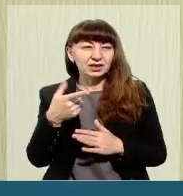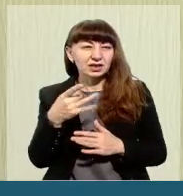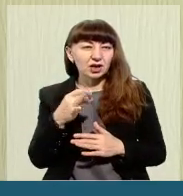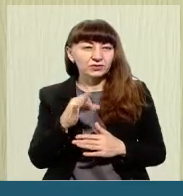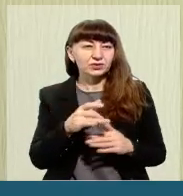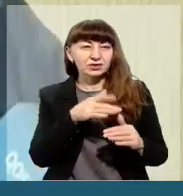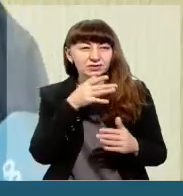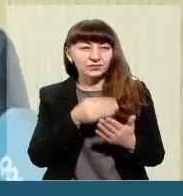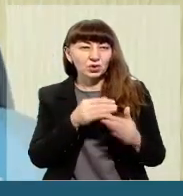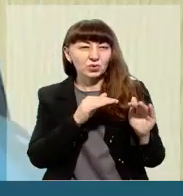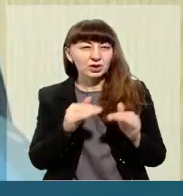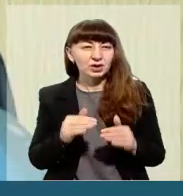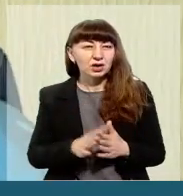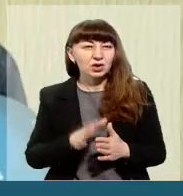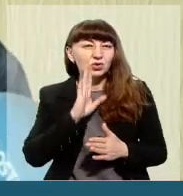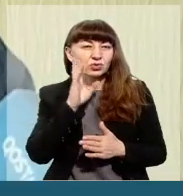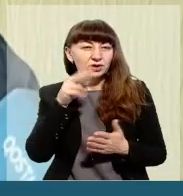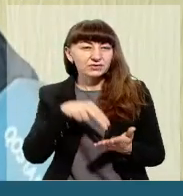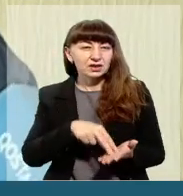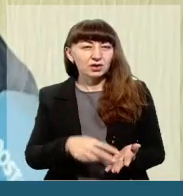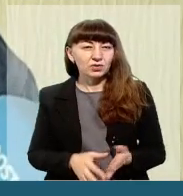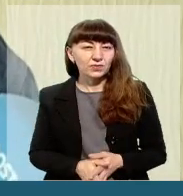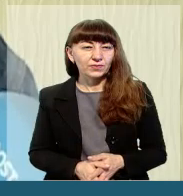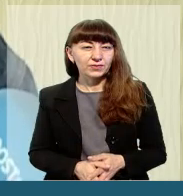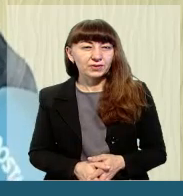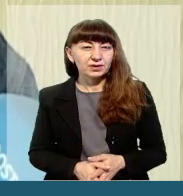повысить уровень. Утром встаем.